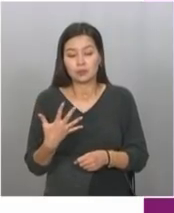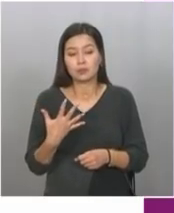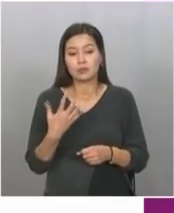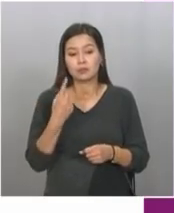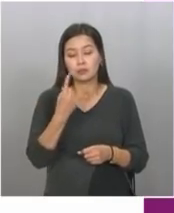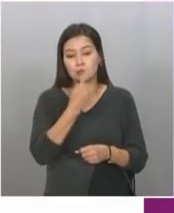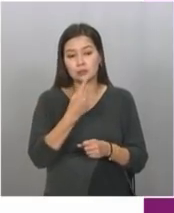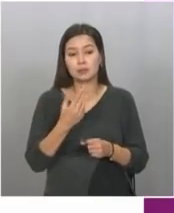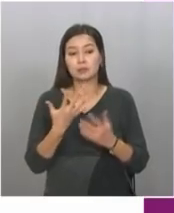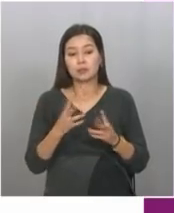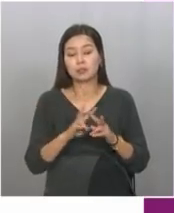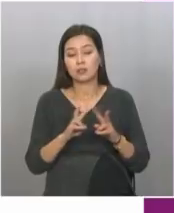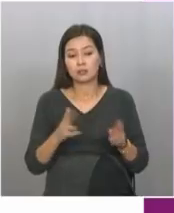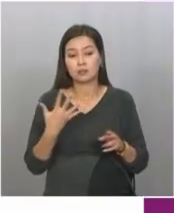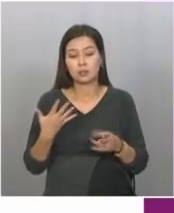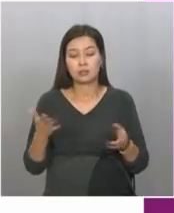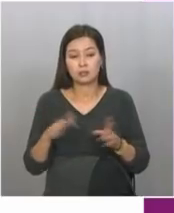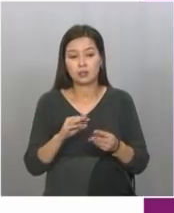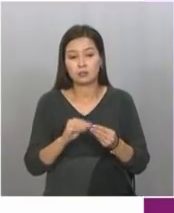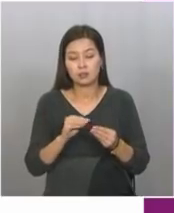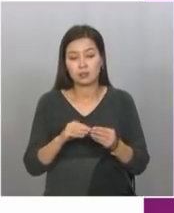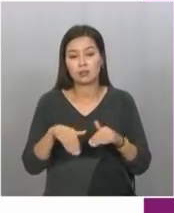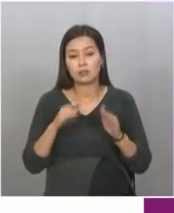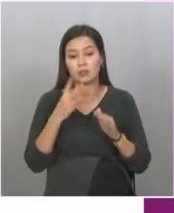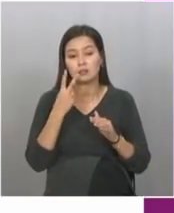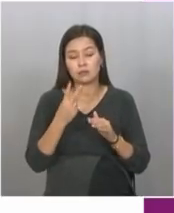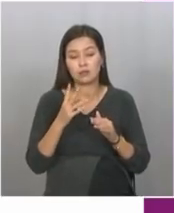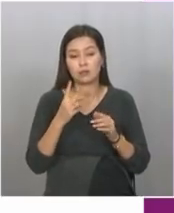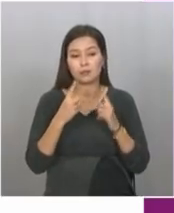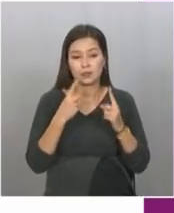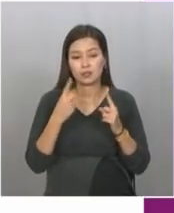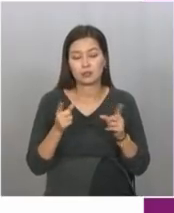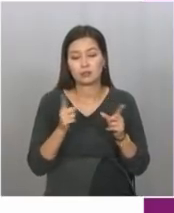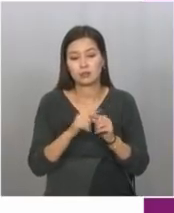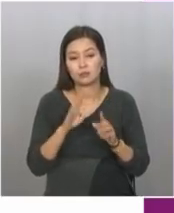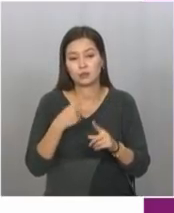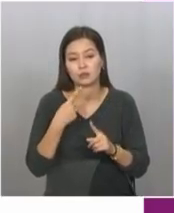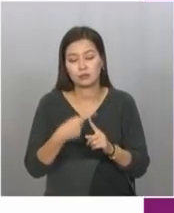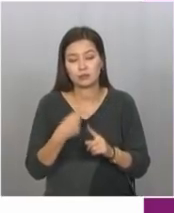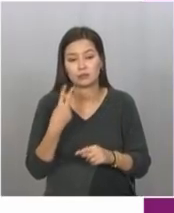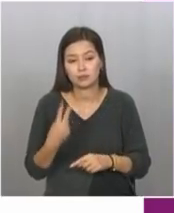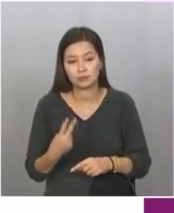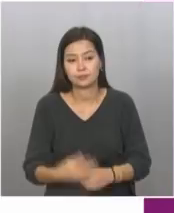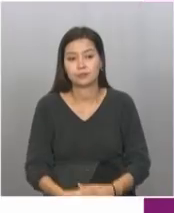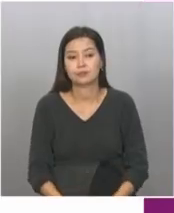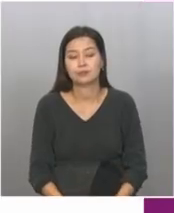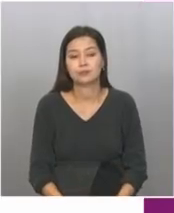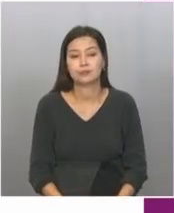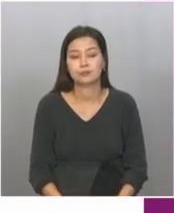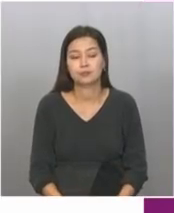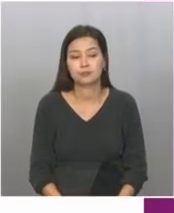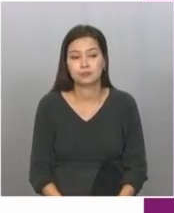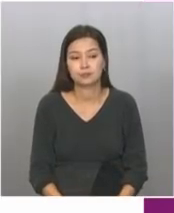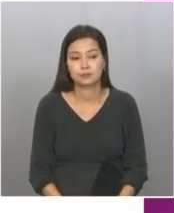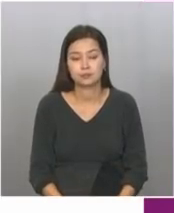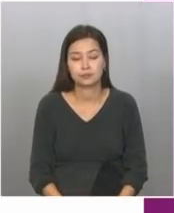5-ден 1-дің қосындысы. Бұл жерде де бөлімдері бірдей, сол күйінше қалады. Алымдарын қоссақ, мінекей 1 мен